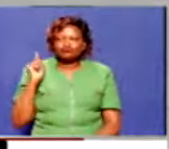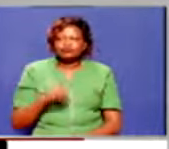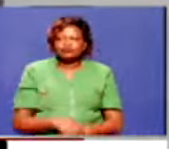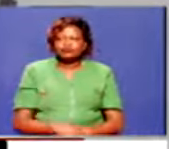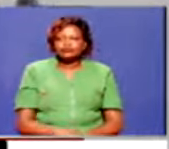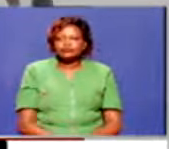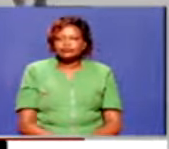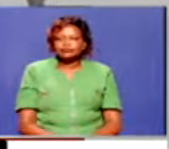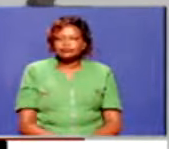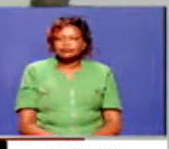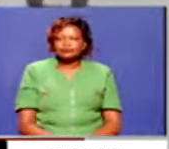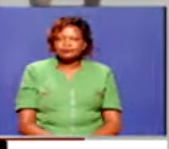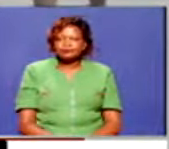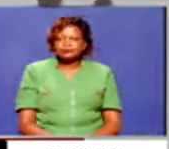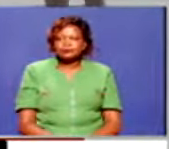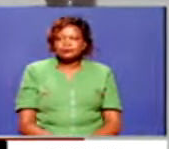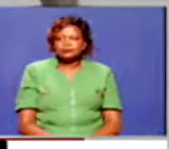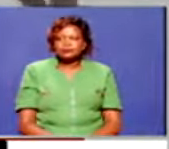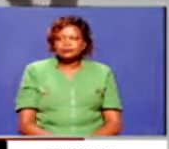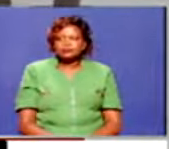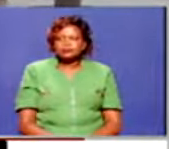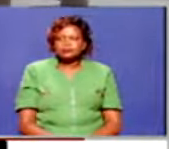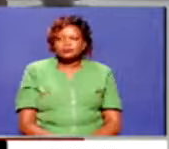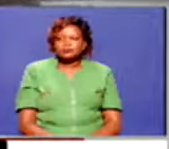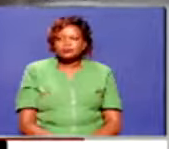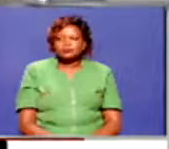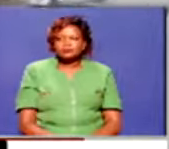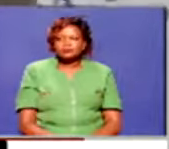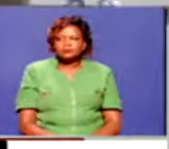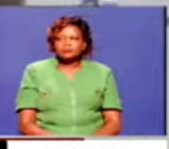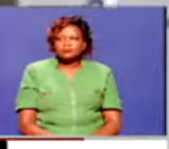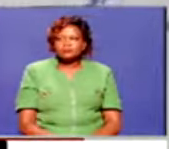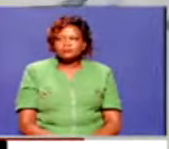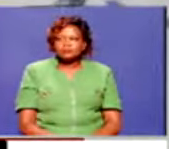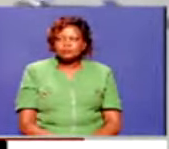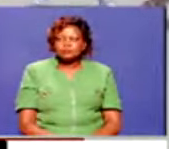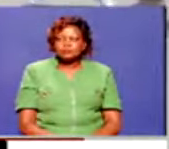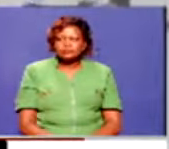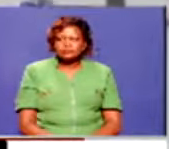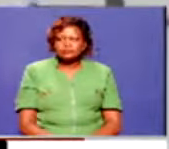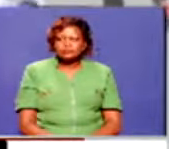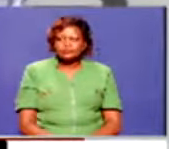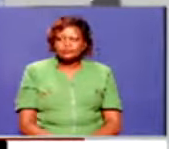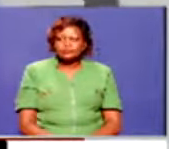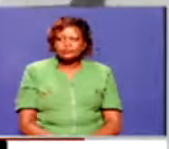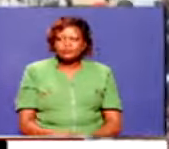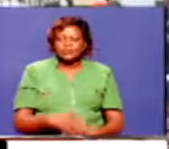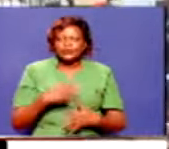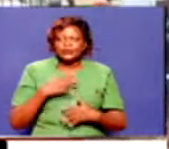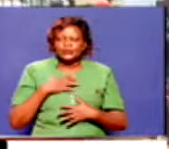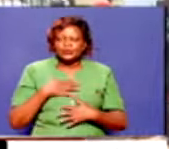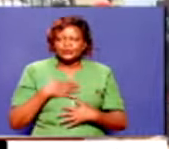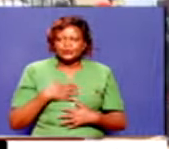Mzee nimeenda huko mbele kutafuta sawa. After kutafuta, ilikuwa afueni kwa wazazi